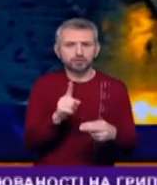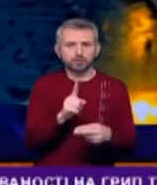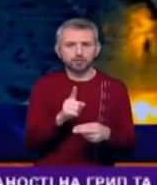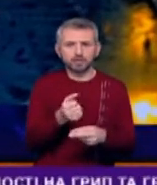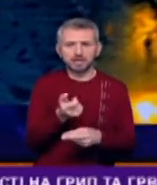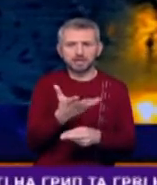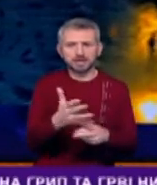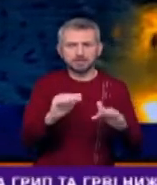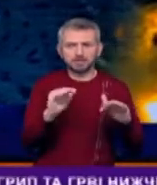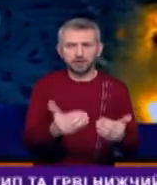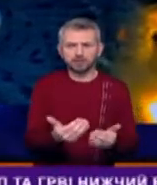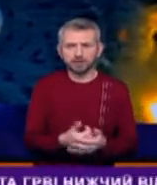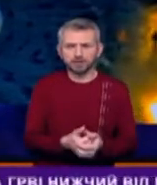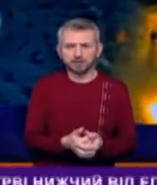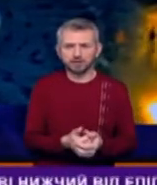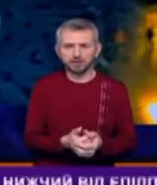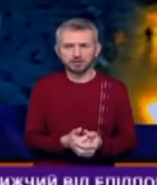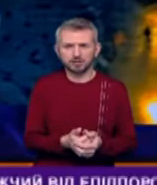чи можливо,